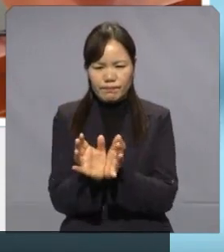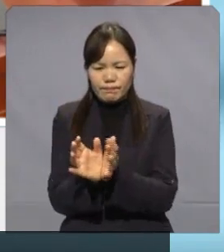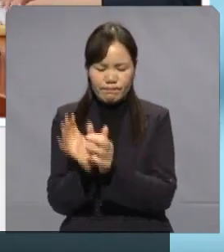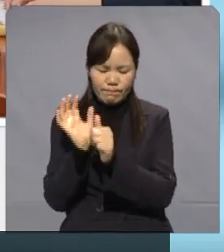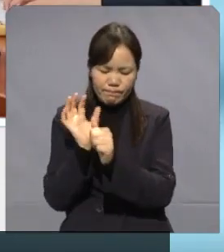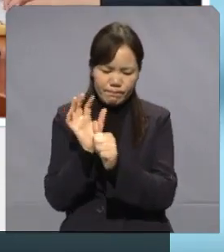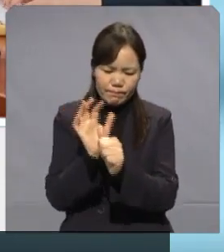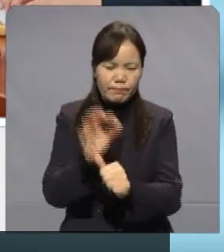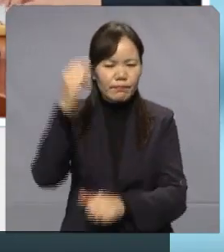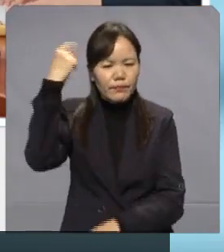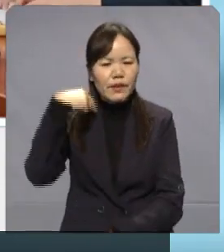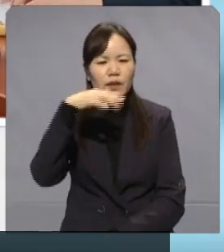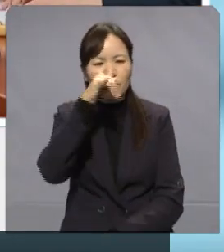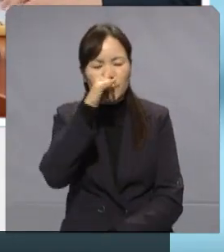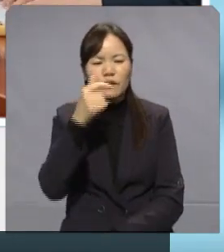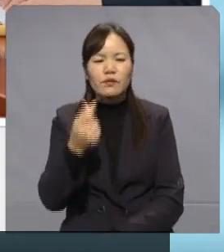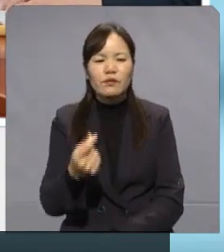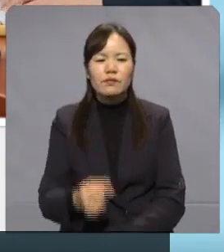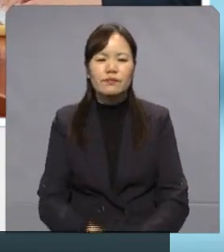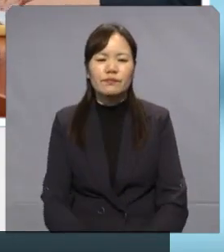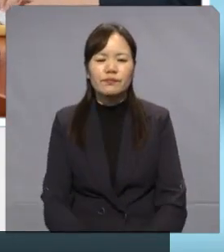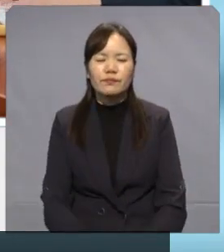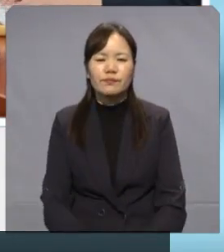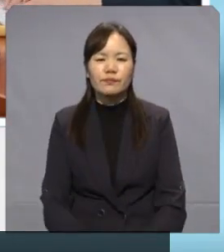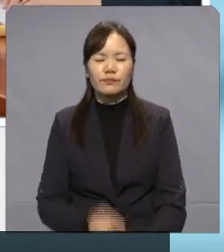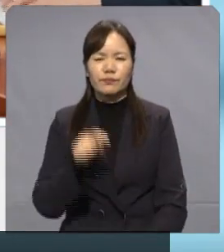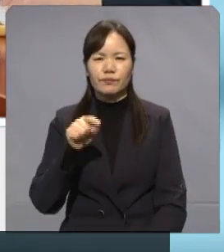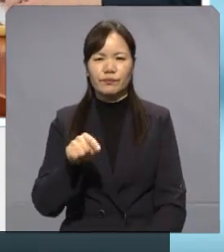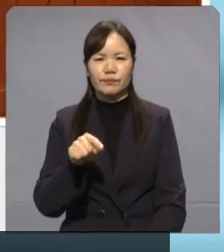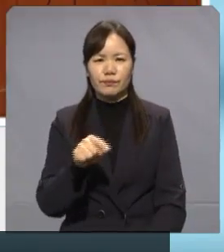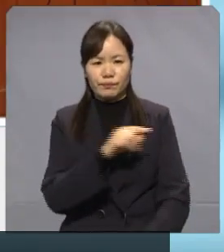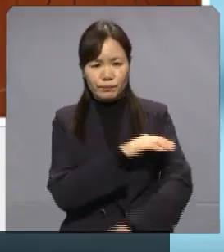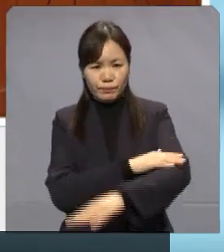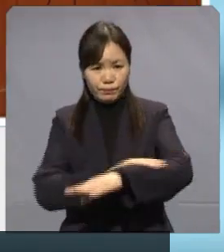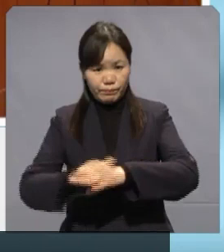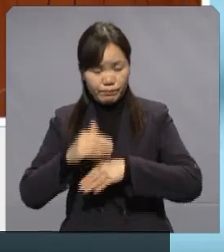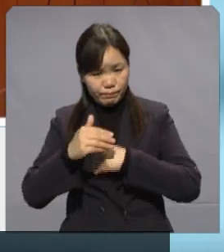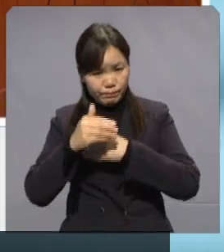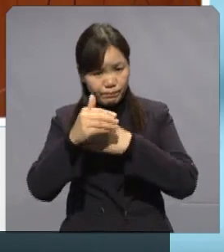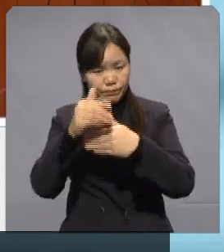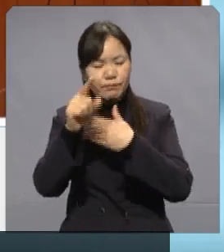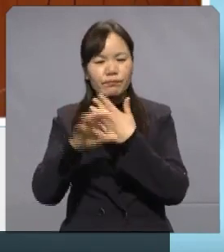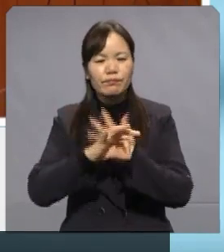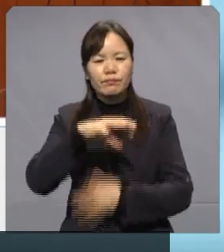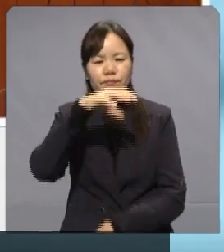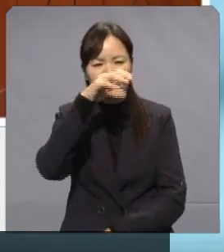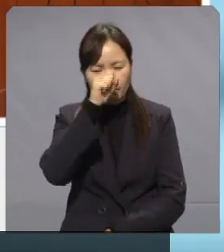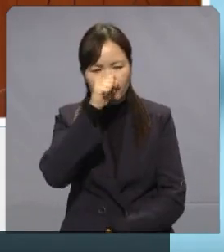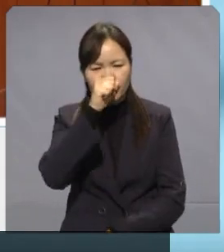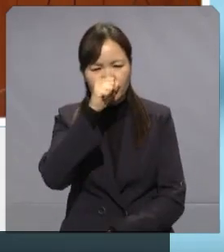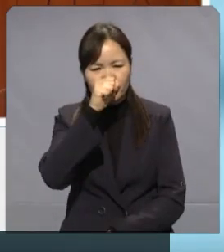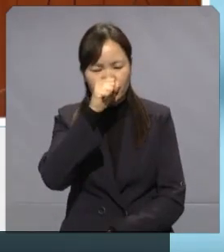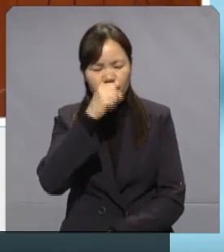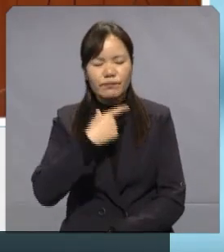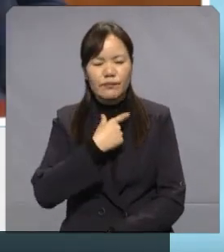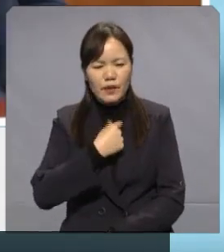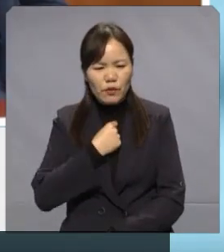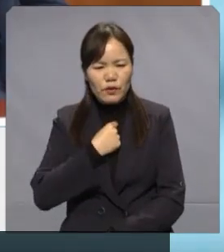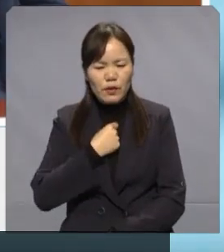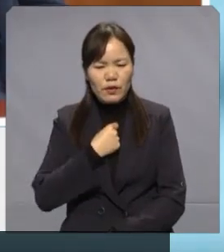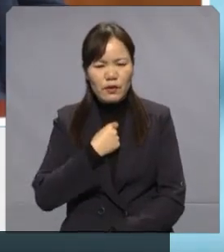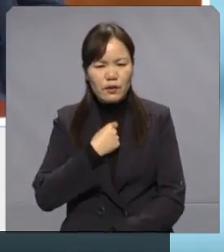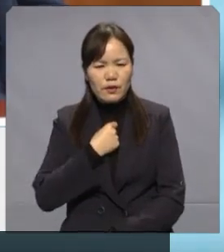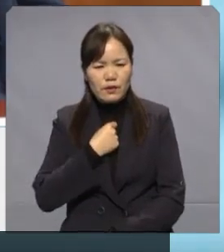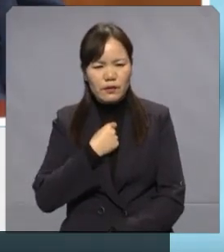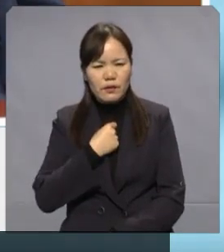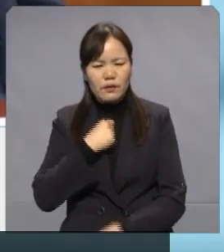몰고 있는 듯한 느낌이 좀 드는 것도 있는데 만약에 이것이 제대로 잘 갔을 때는 긍정적으로 본인들이 원하는 방향의 주도권을 쥐고 갈 수